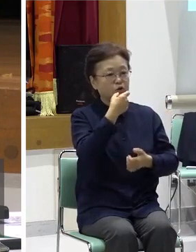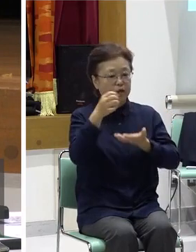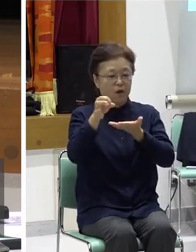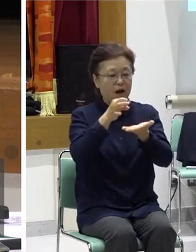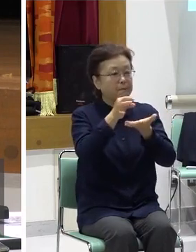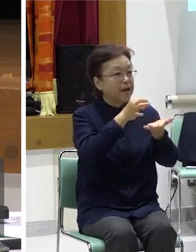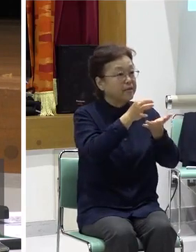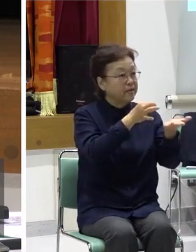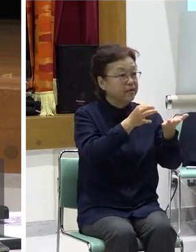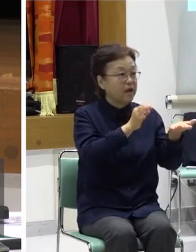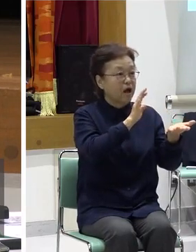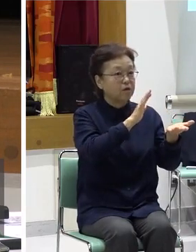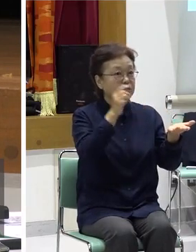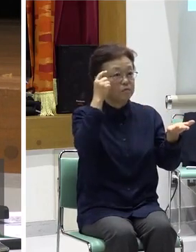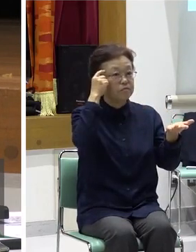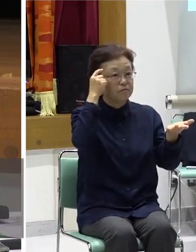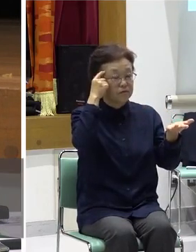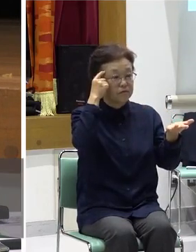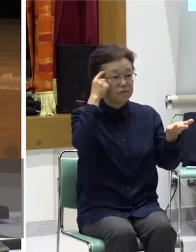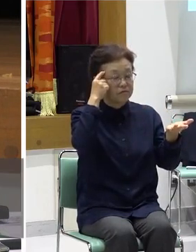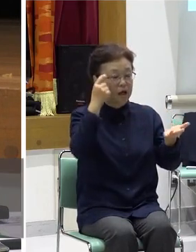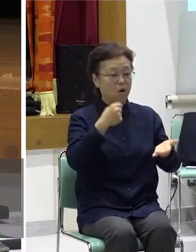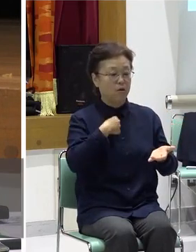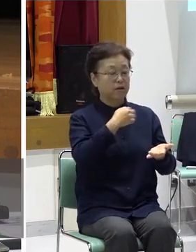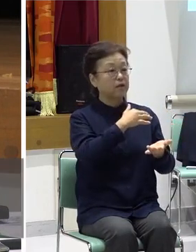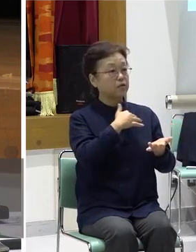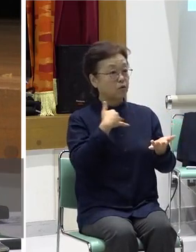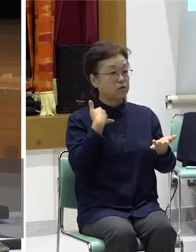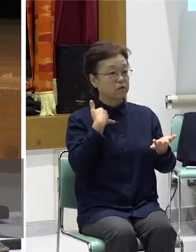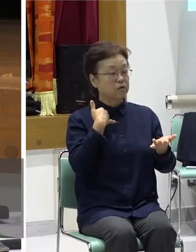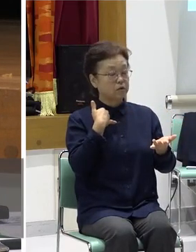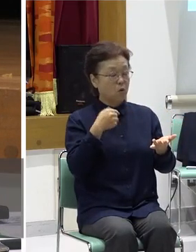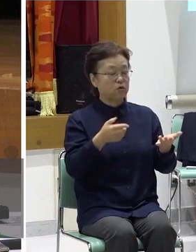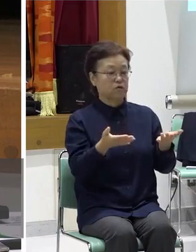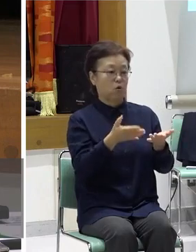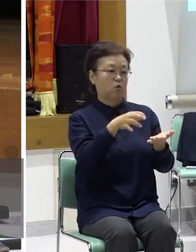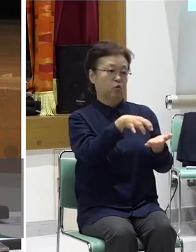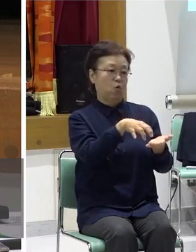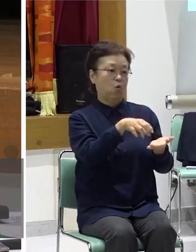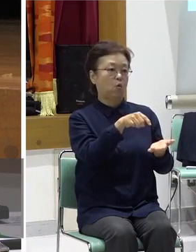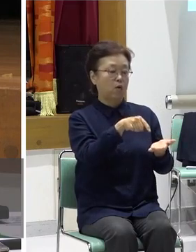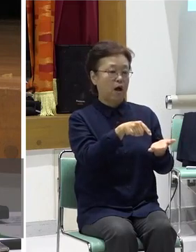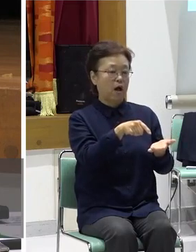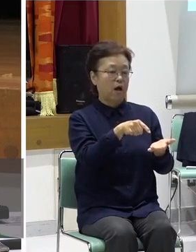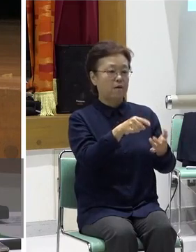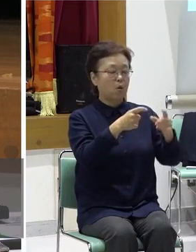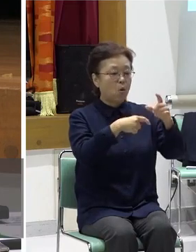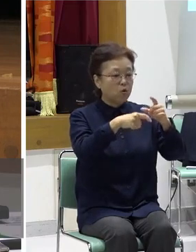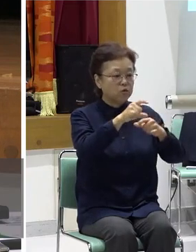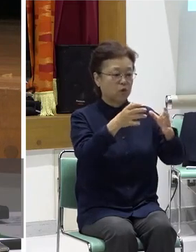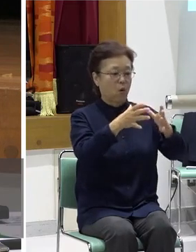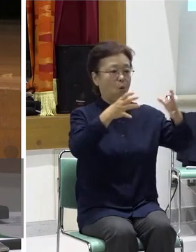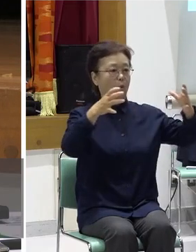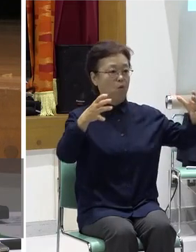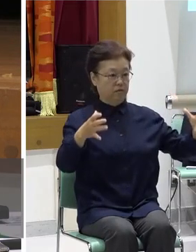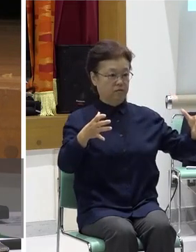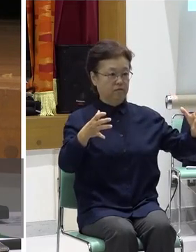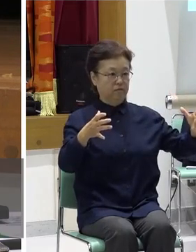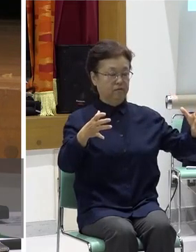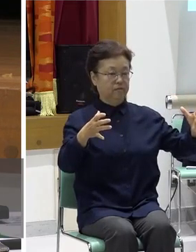ですが、どちらかというと私どもがやってる事業所の方はもうちょっとこう大規模なものをしてま